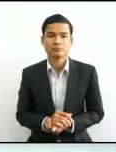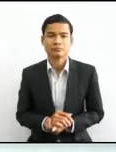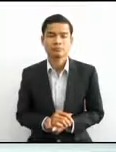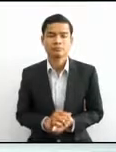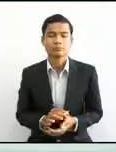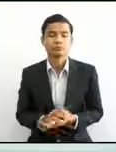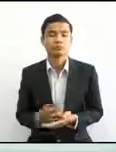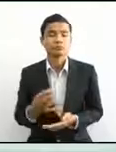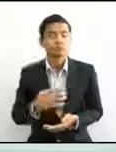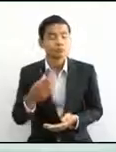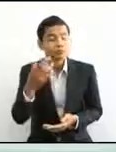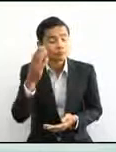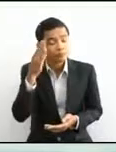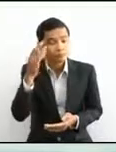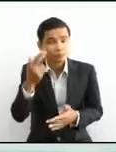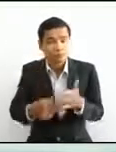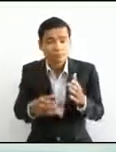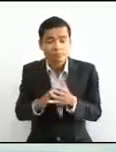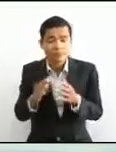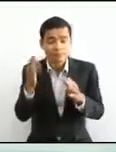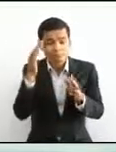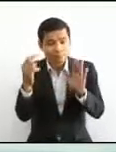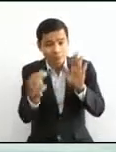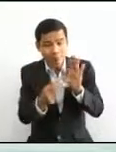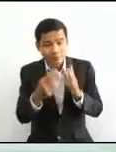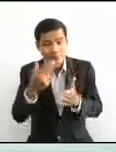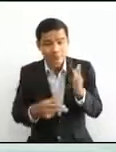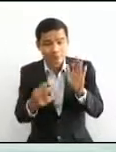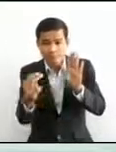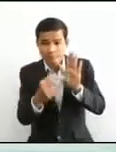chẳng đăng ấy sao cái nến chẳng đăng ớt con